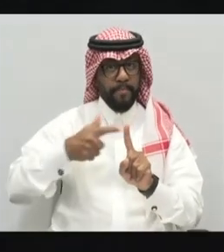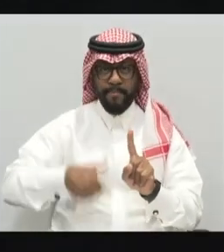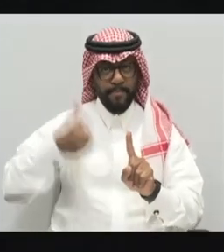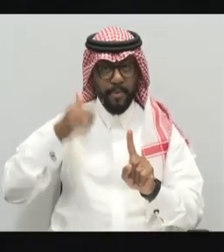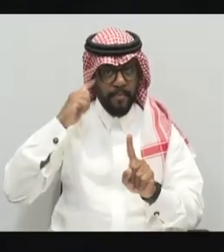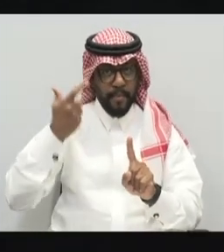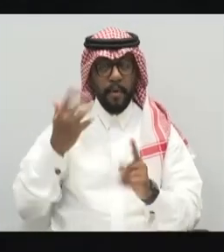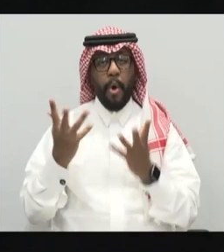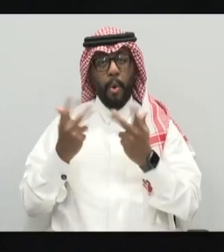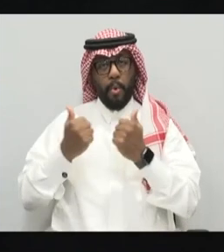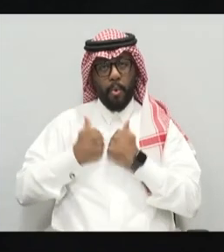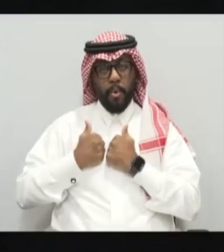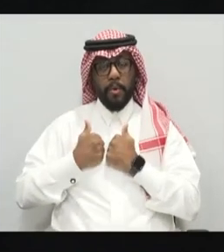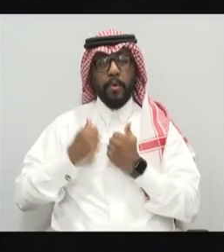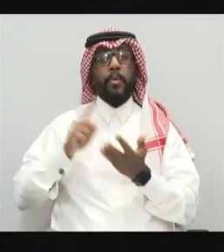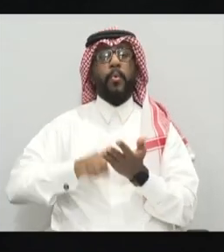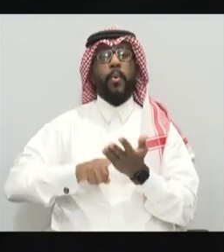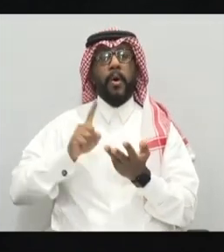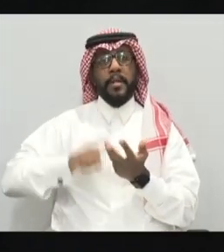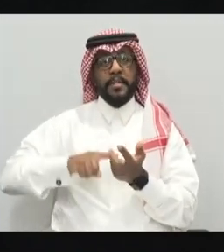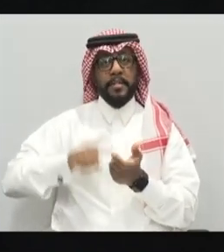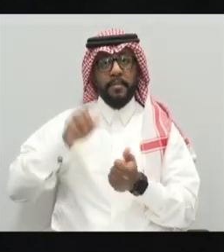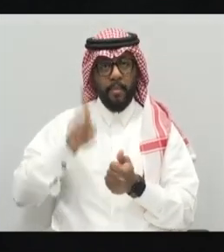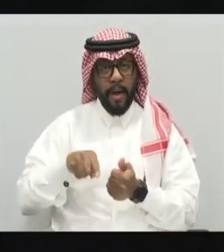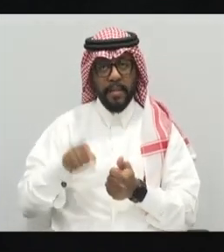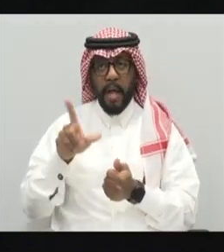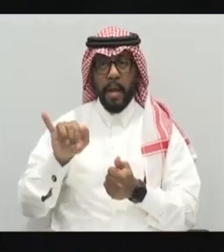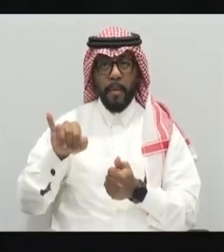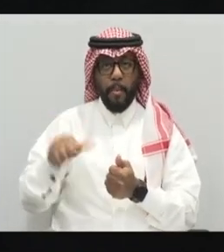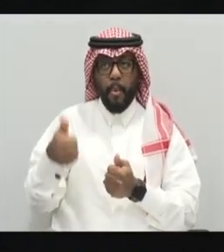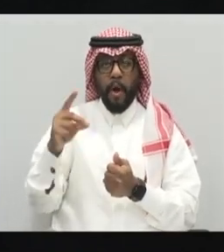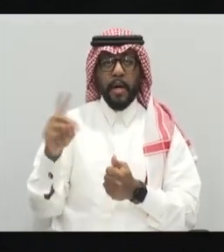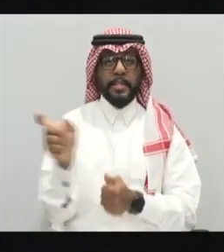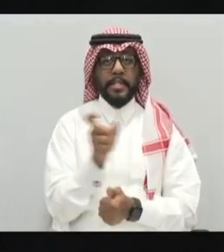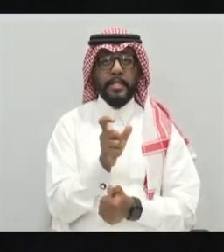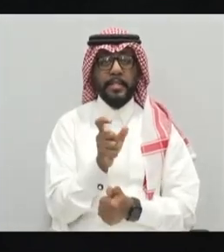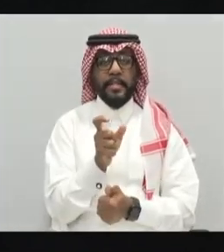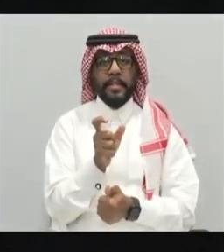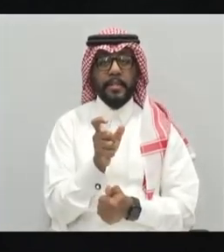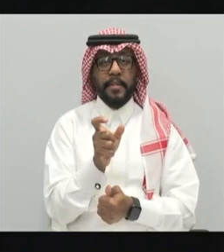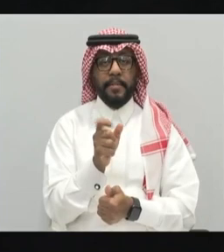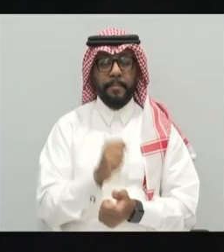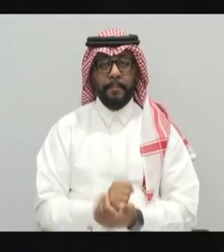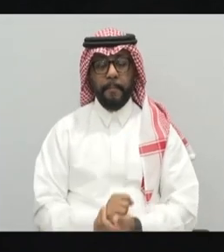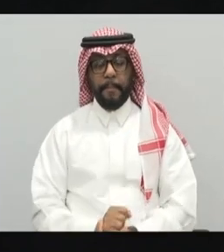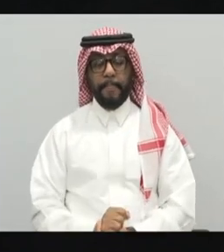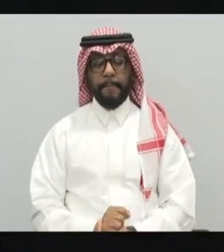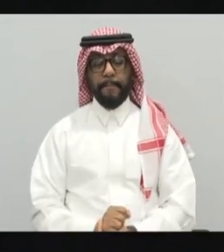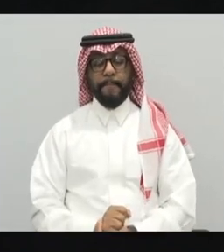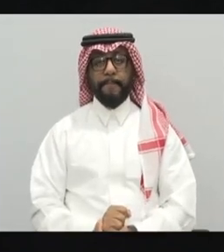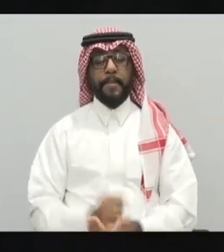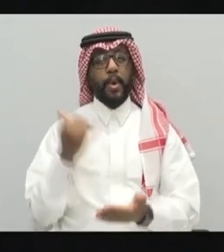حقوق وواجبات المواطن الصالح طلابي وطالباتي وذكرنا